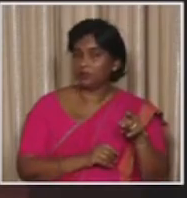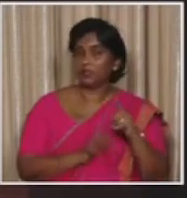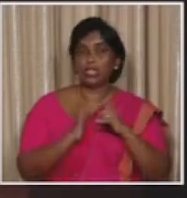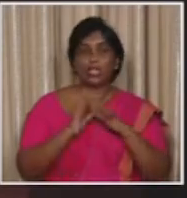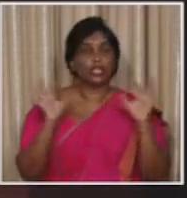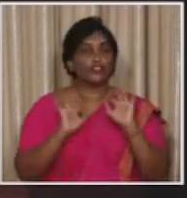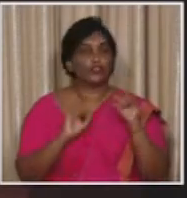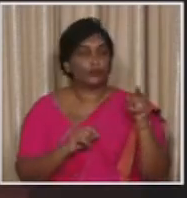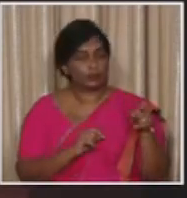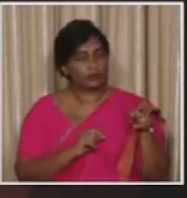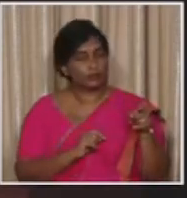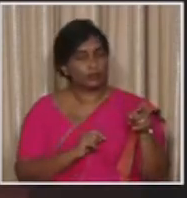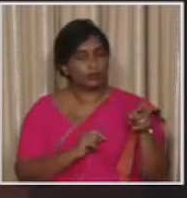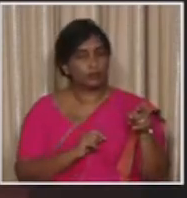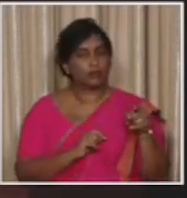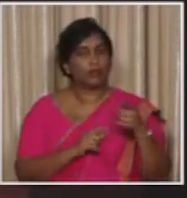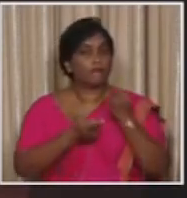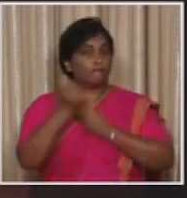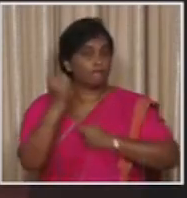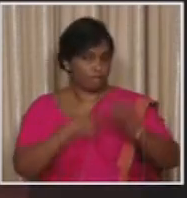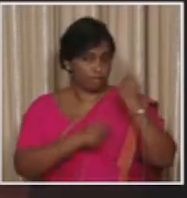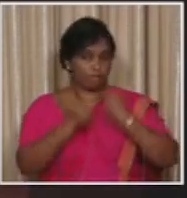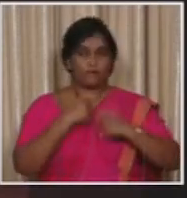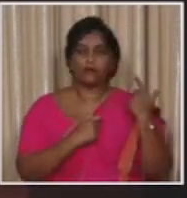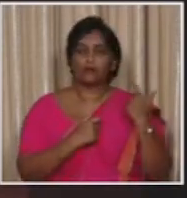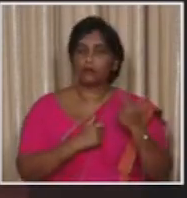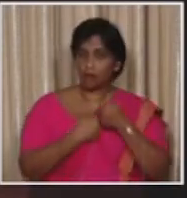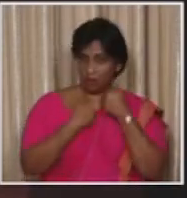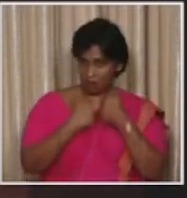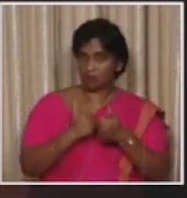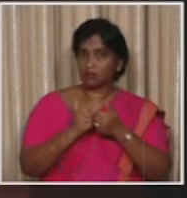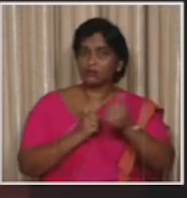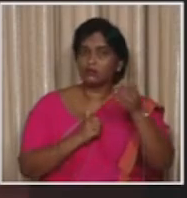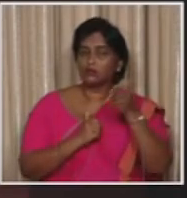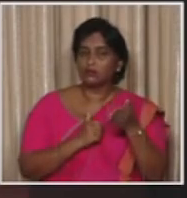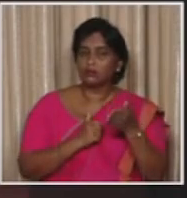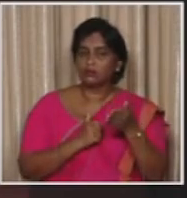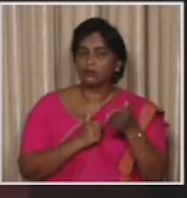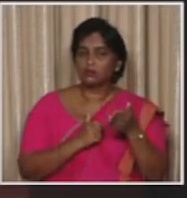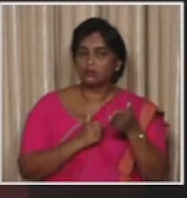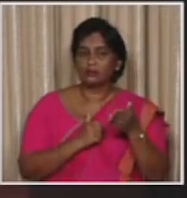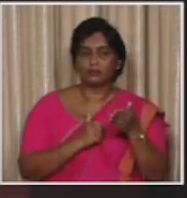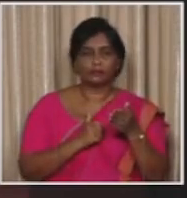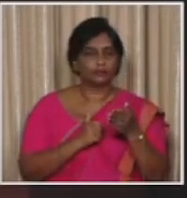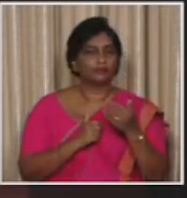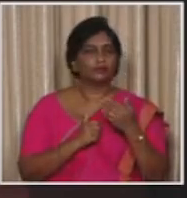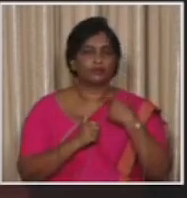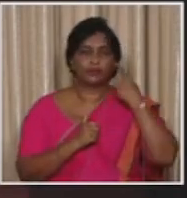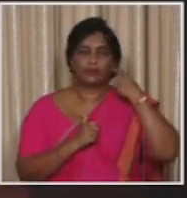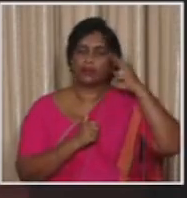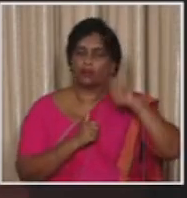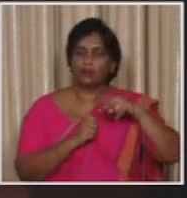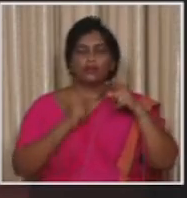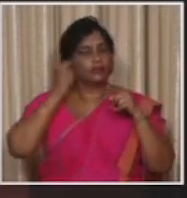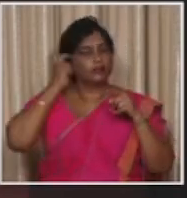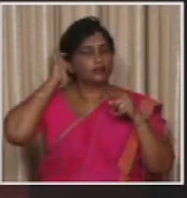ඉන්ෂුරන්ස් එක විකුණන එක, ඒකද හරිම මග? අපි විශ්වාස කරනවා